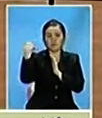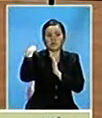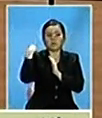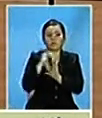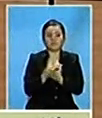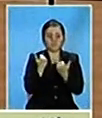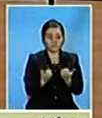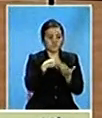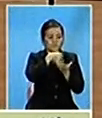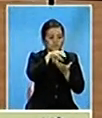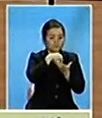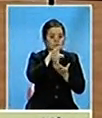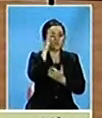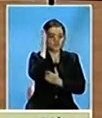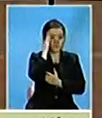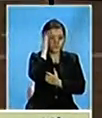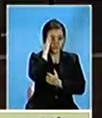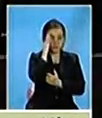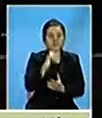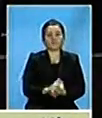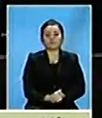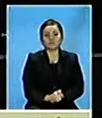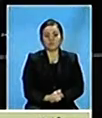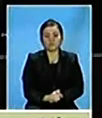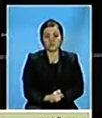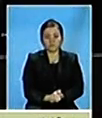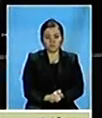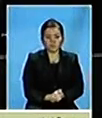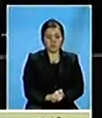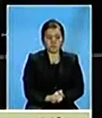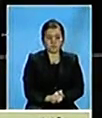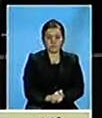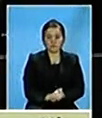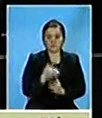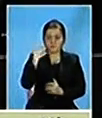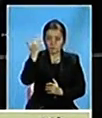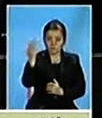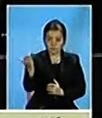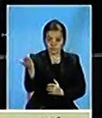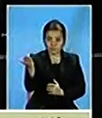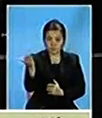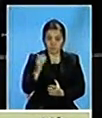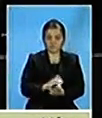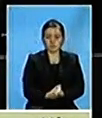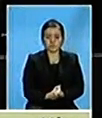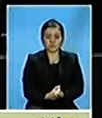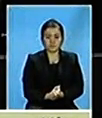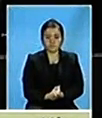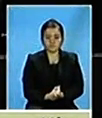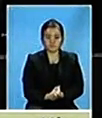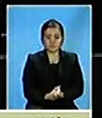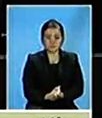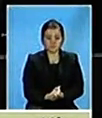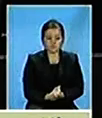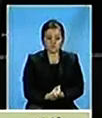เรียนมาเพื่อโปรดทราบขอบคุณครับ กับอาจารย์สมบูรณ์สุตตะวิริยวัฒน์อาจารย์สมบูรณ์เชิญนะ ก